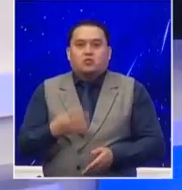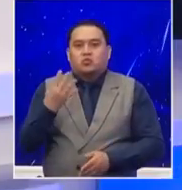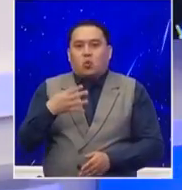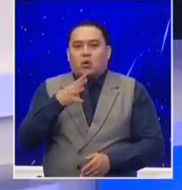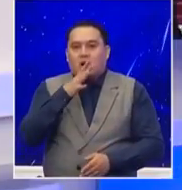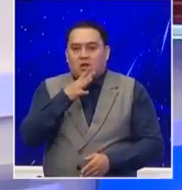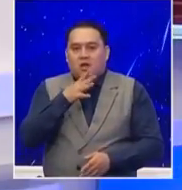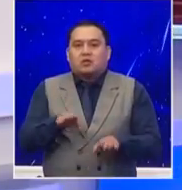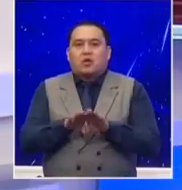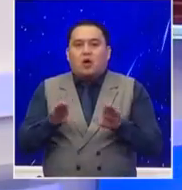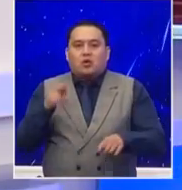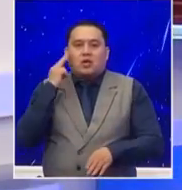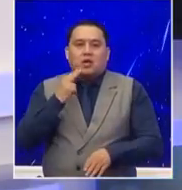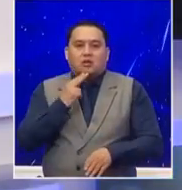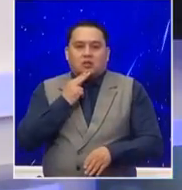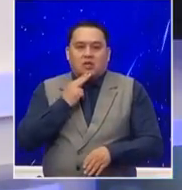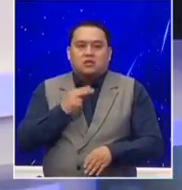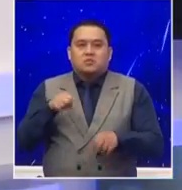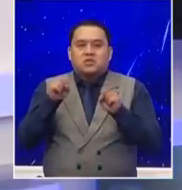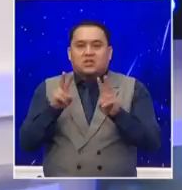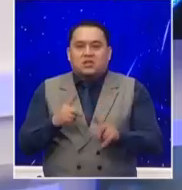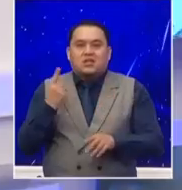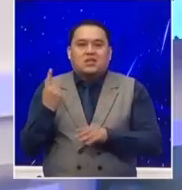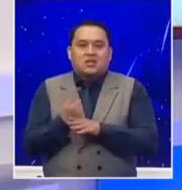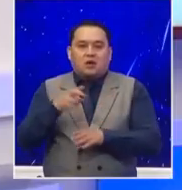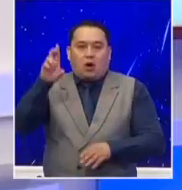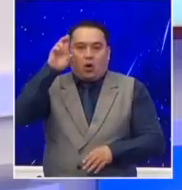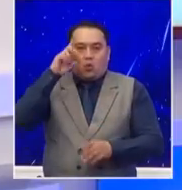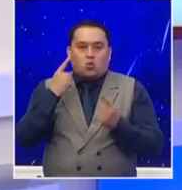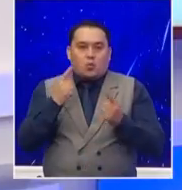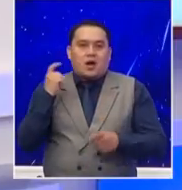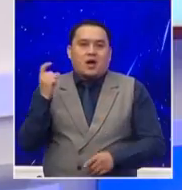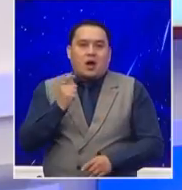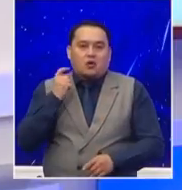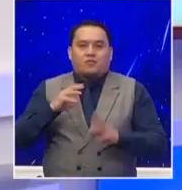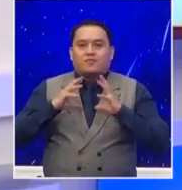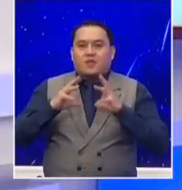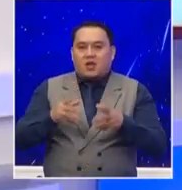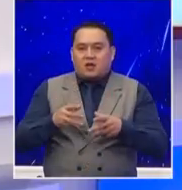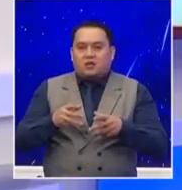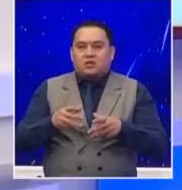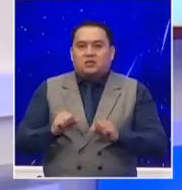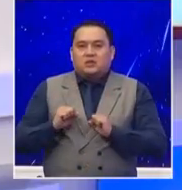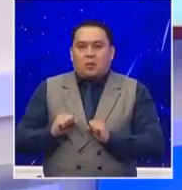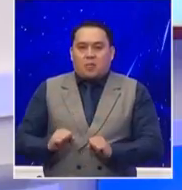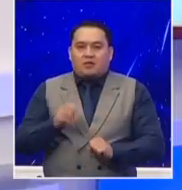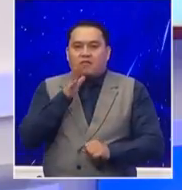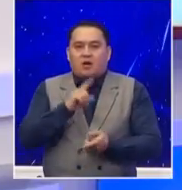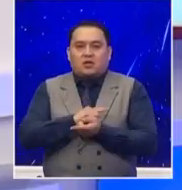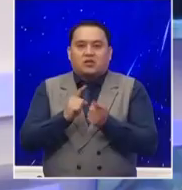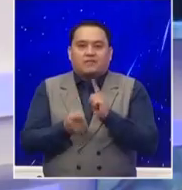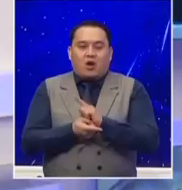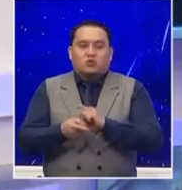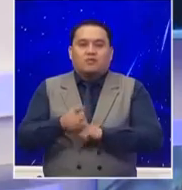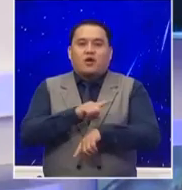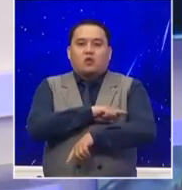40 лет. Однако именно Китай, отмечают эксперты, стал единственной страной с крупной экономикой в мире, которая избежала спада во время глобального